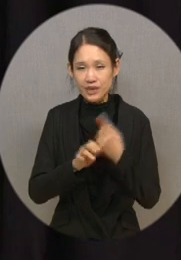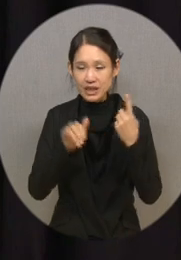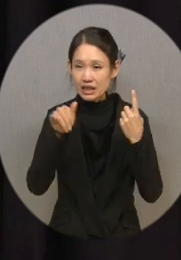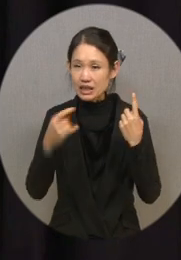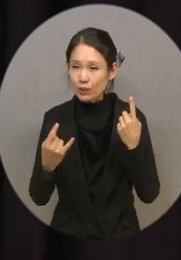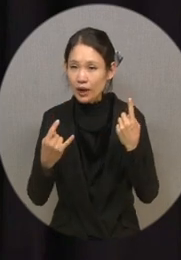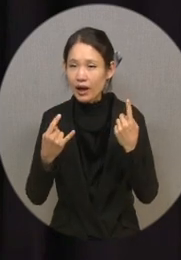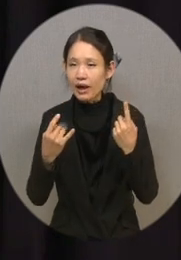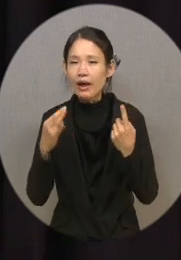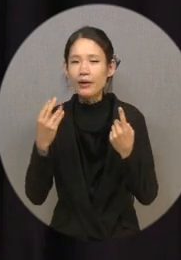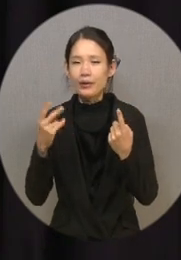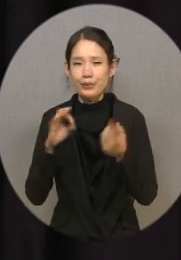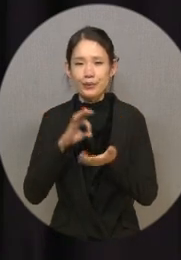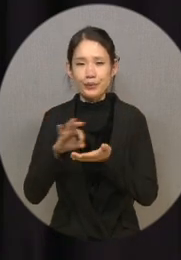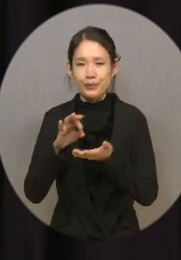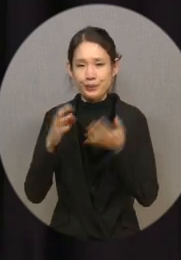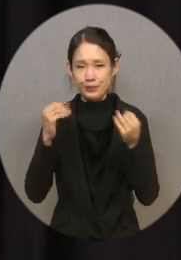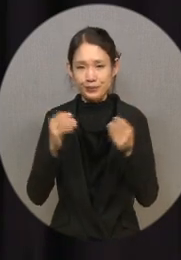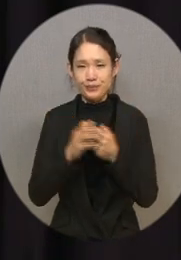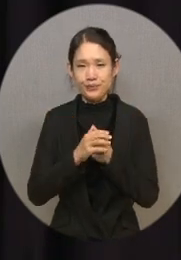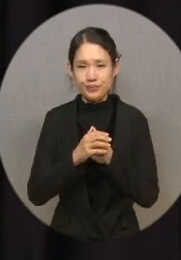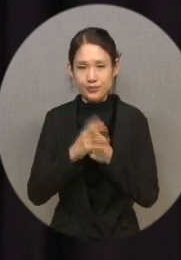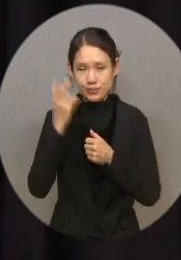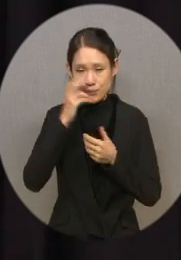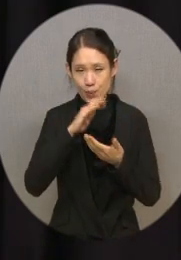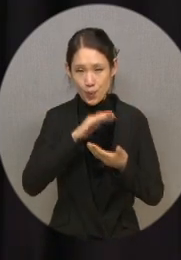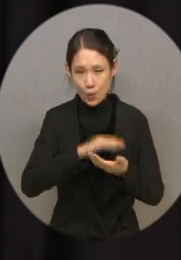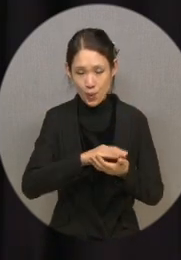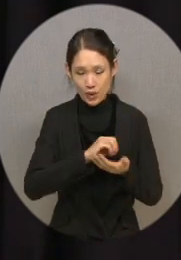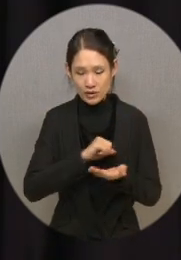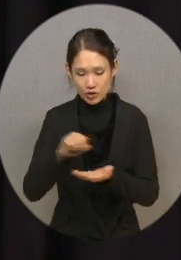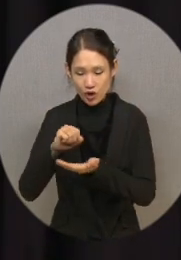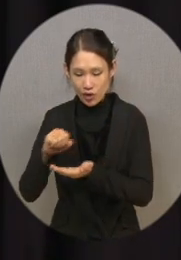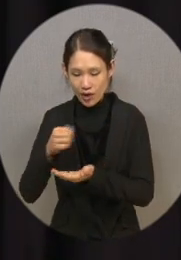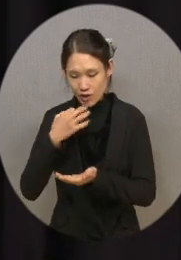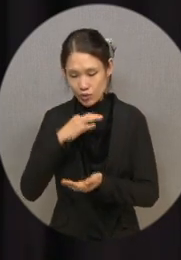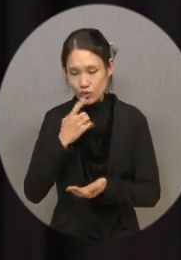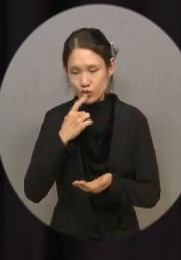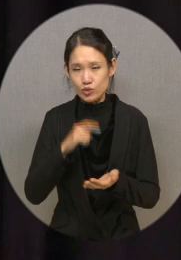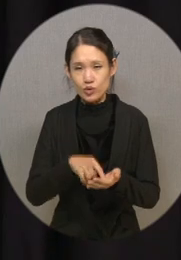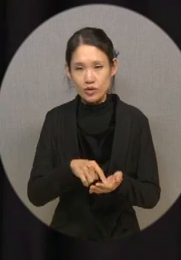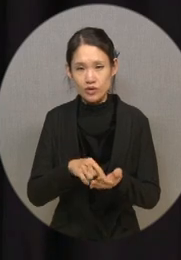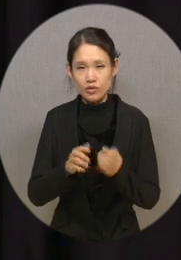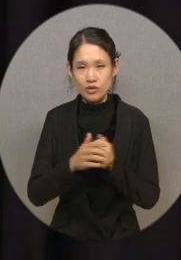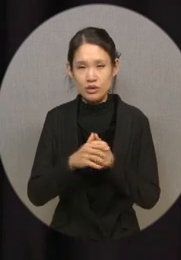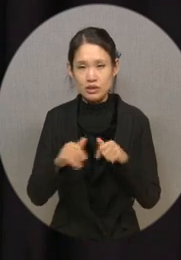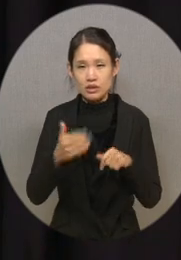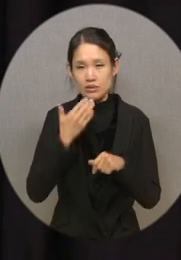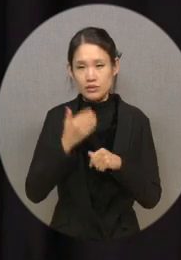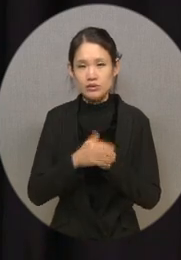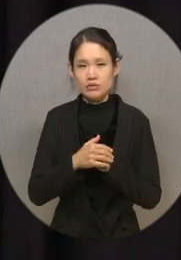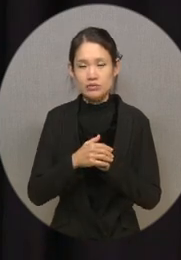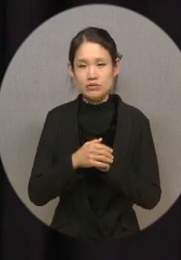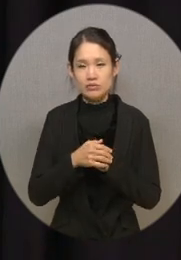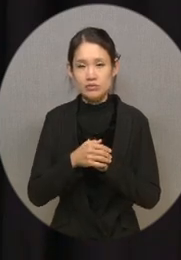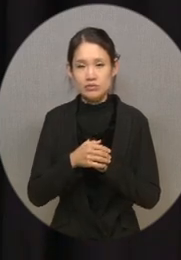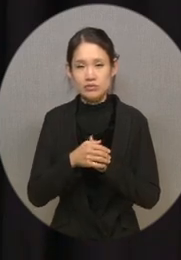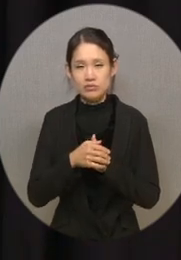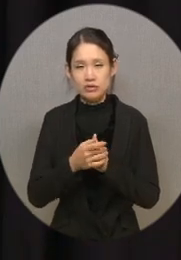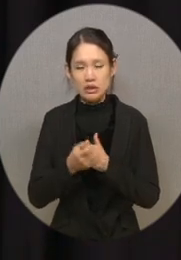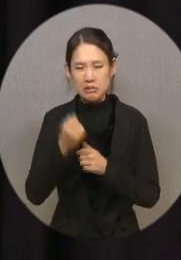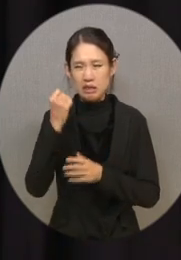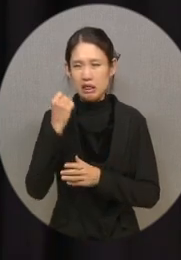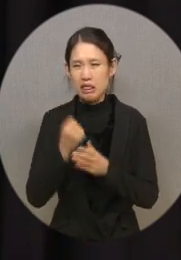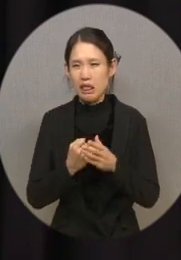많지 않습니까? 그렇죠, 그렇죠. 그러니까 보관 전달이 용이하죠. 네. 왜냐하면 일반 식품이라고 하는 거는 빨리